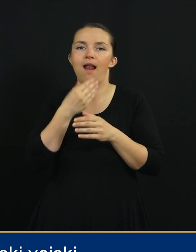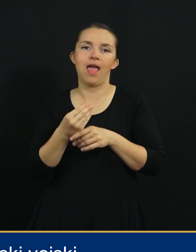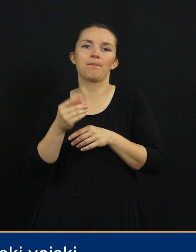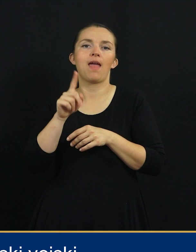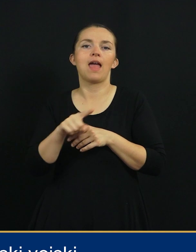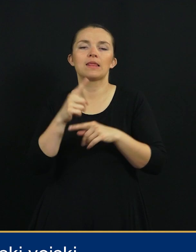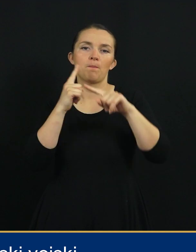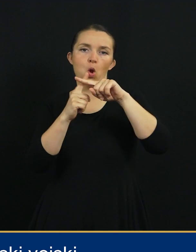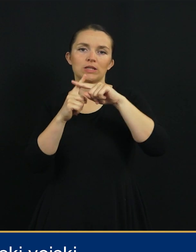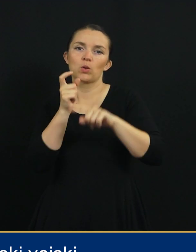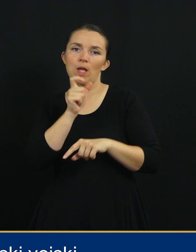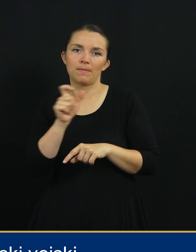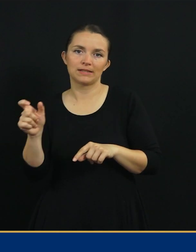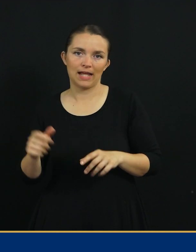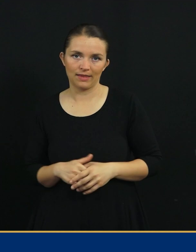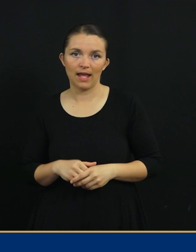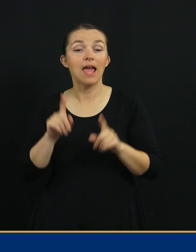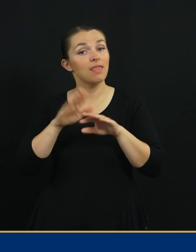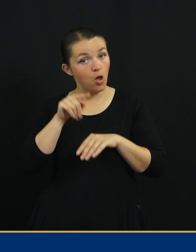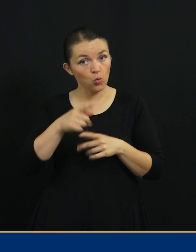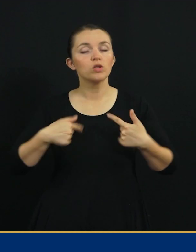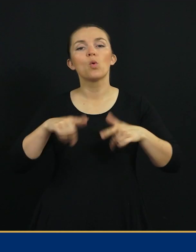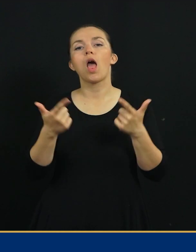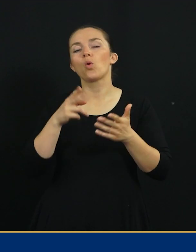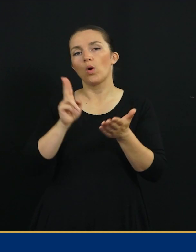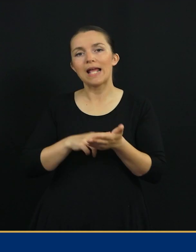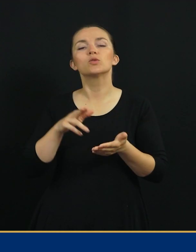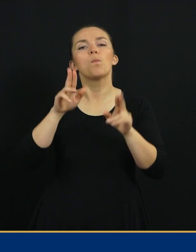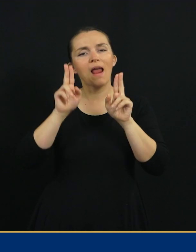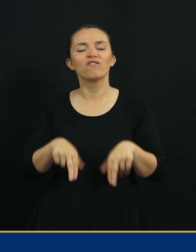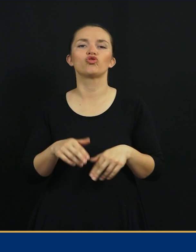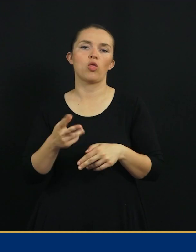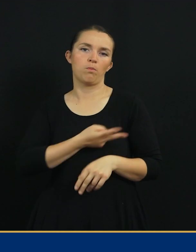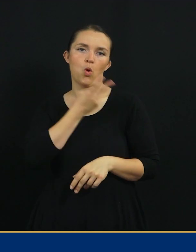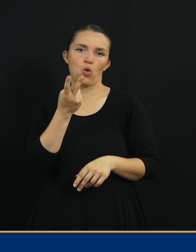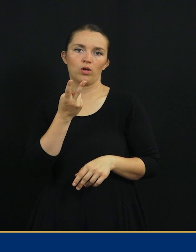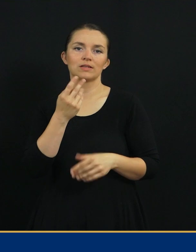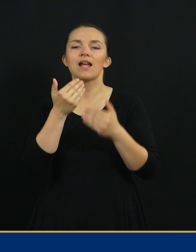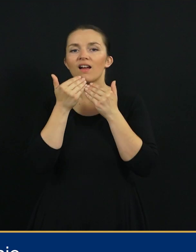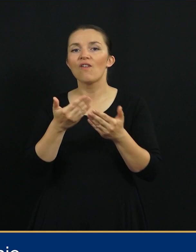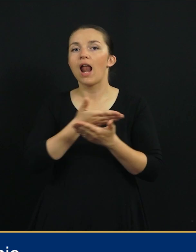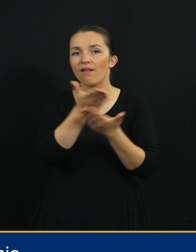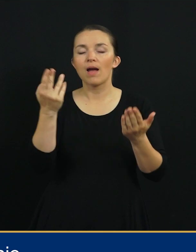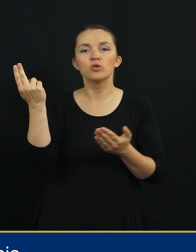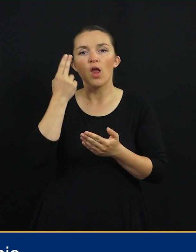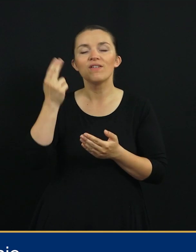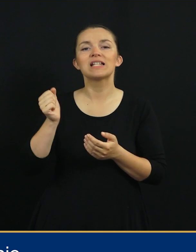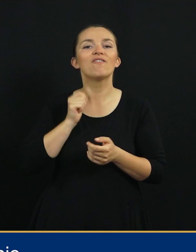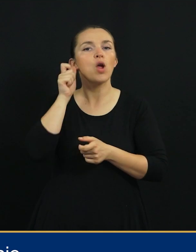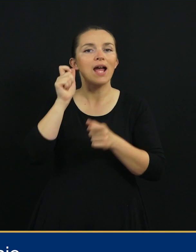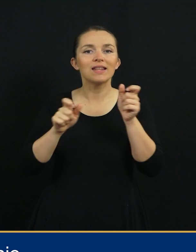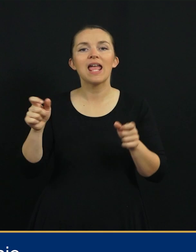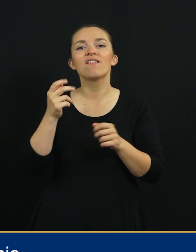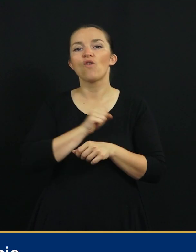lepe in pozitivne besede. In na to smo lahko res upravičeno ponosni. Hvala vam, slovenske vojakinje